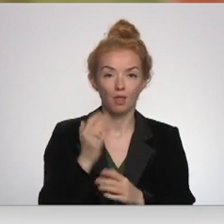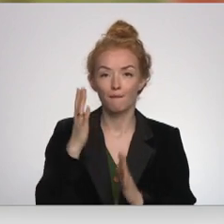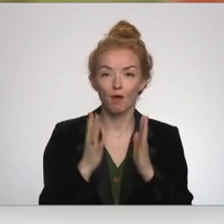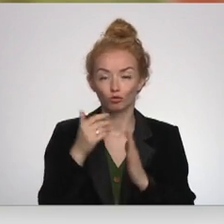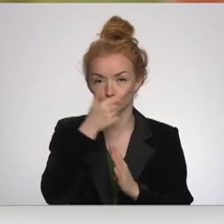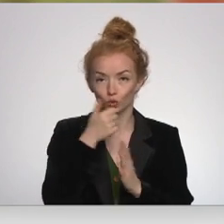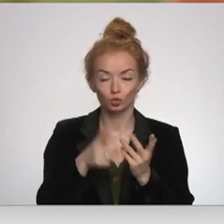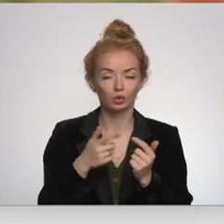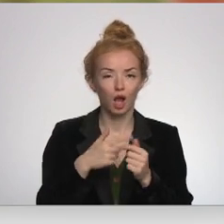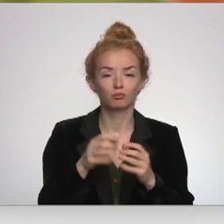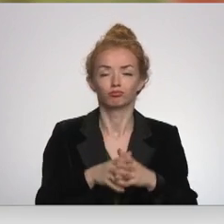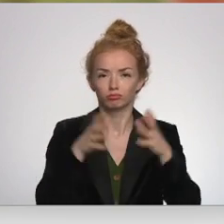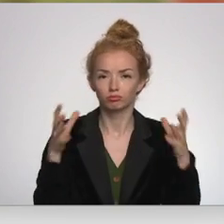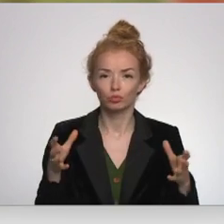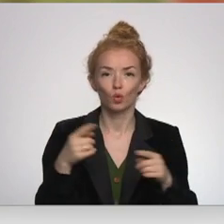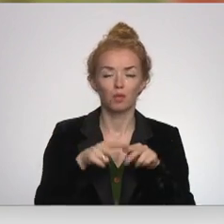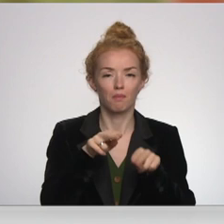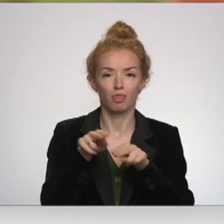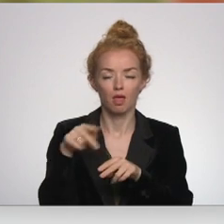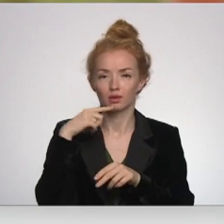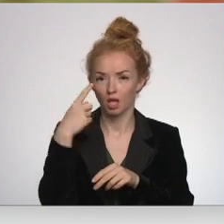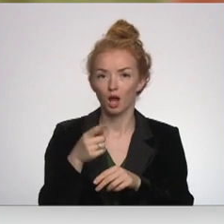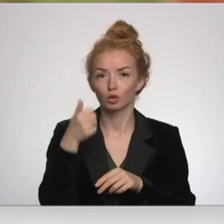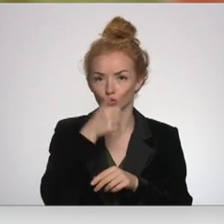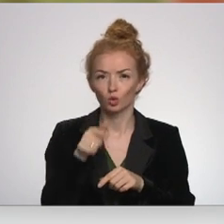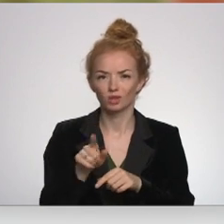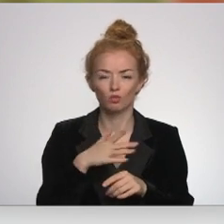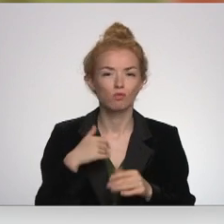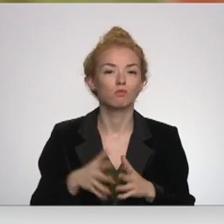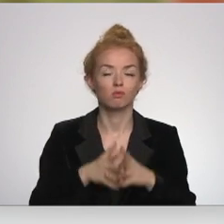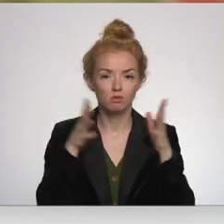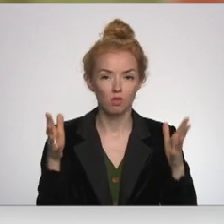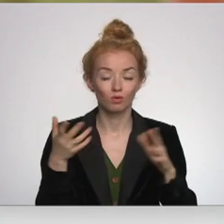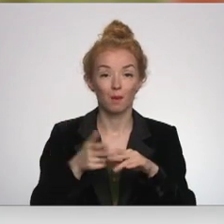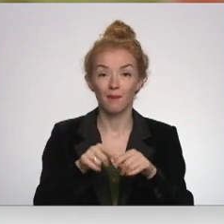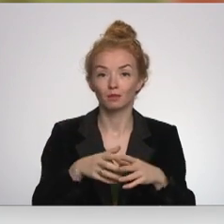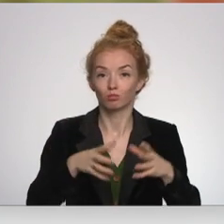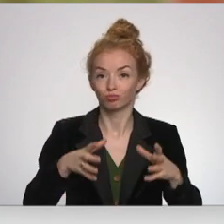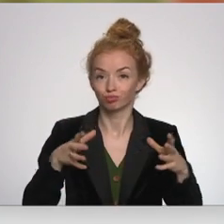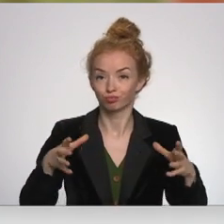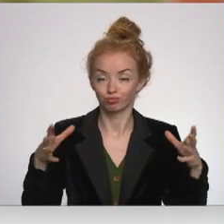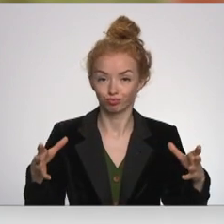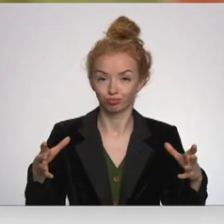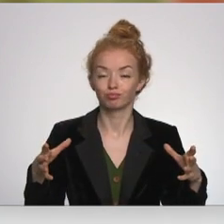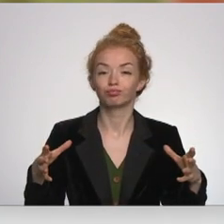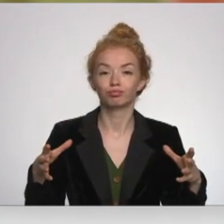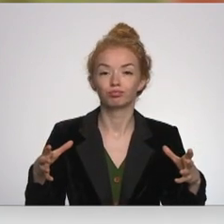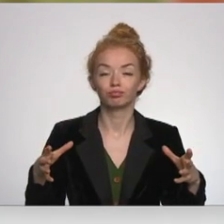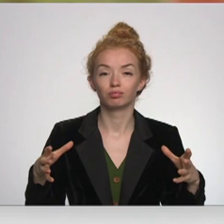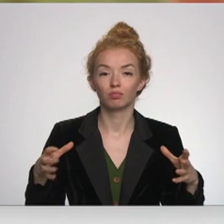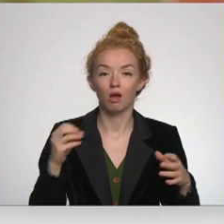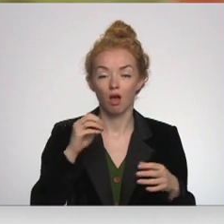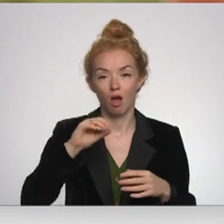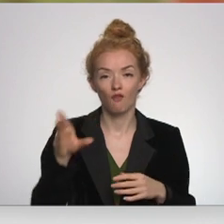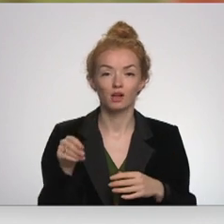un mednieki saka, meža cūku ir daudz. Un droši vien tāpēc, ka šī populācija ir tik liela,